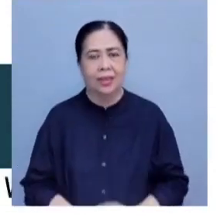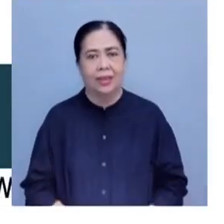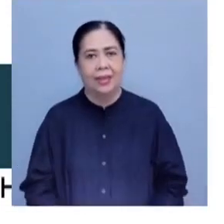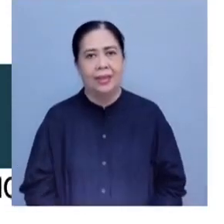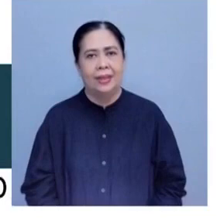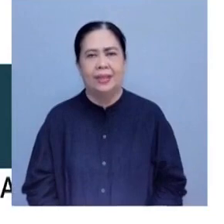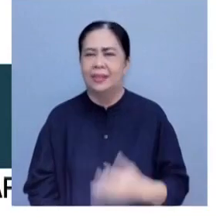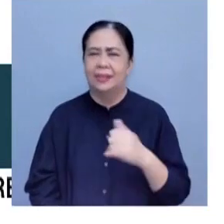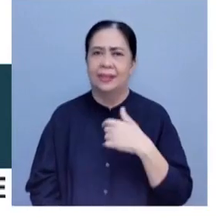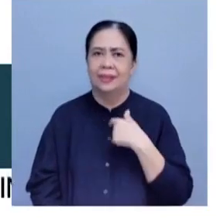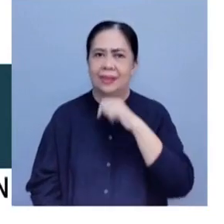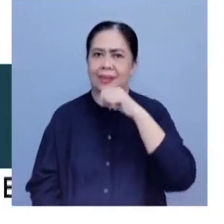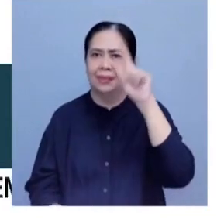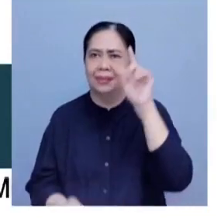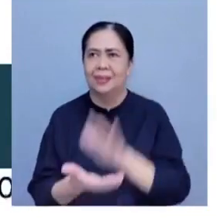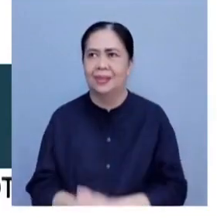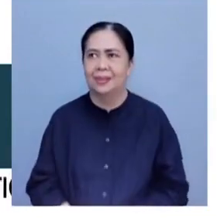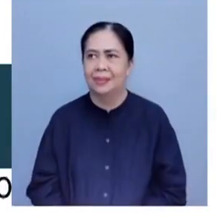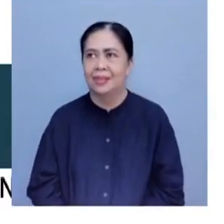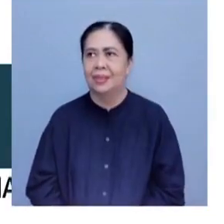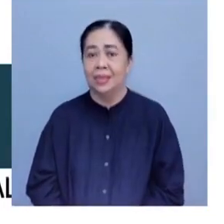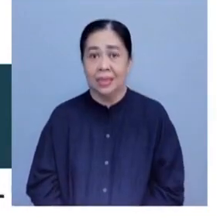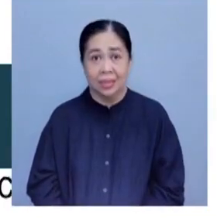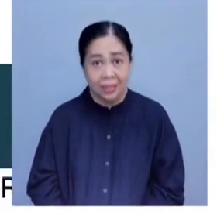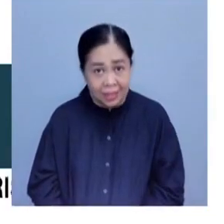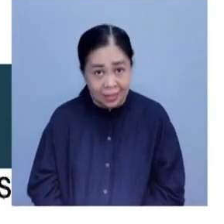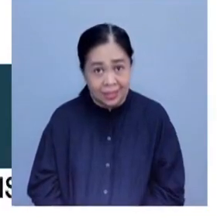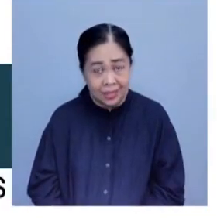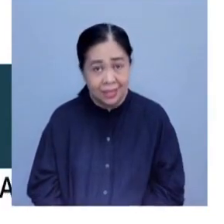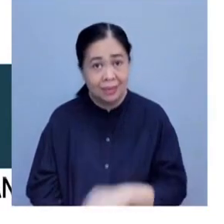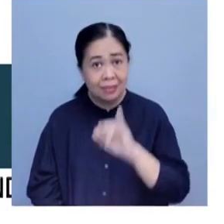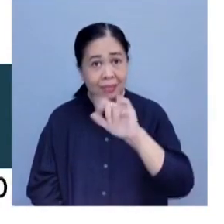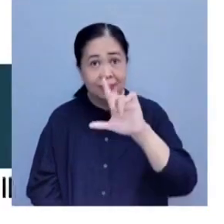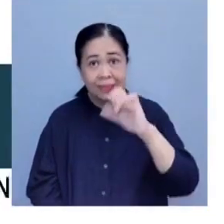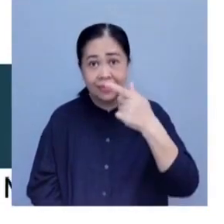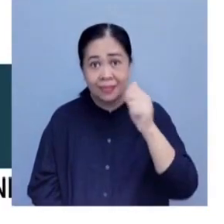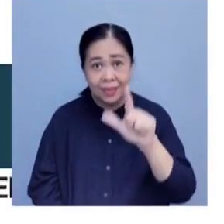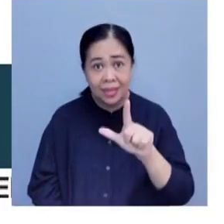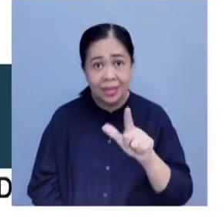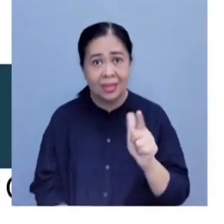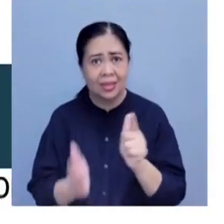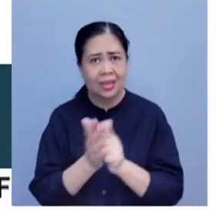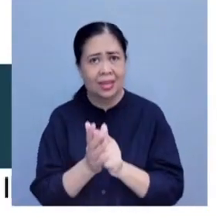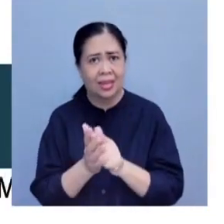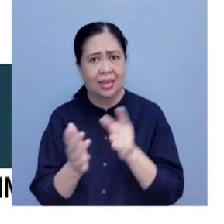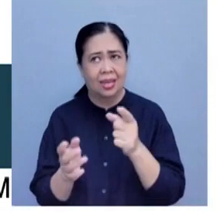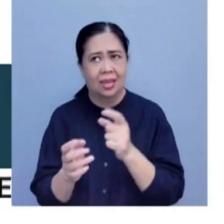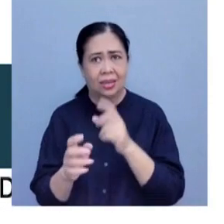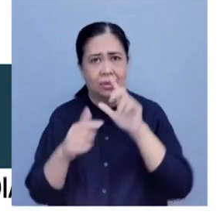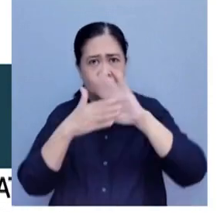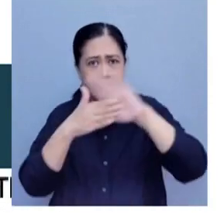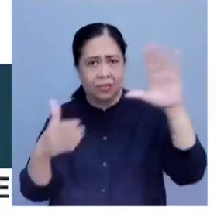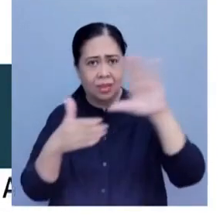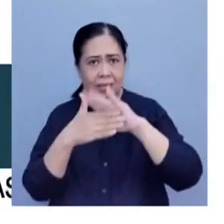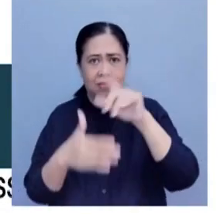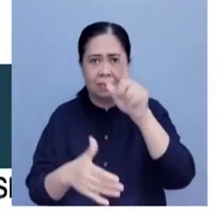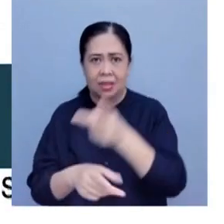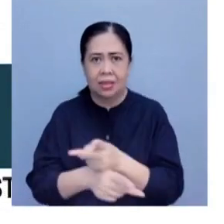Hindi pa rin na kami makapaniwala, no, sapagkat yun nga ay illegal, ano. Yung mga content creators should be very